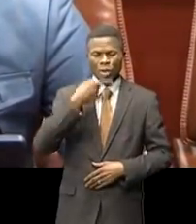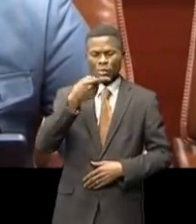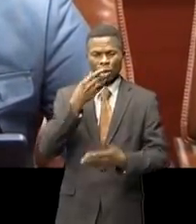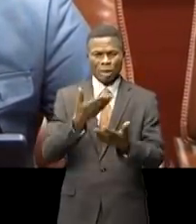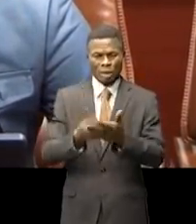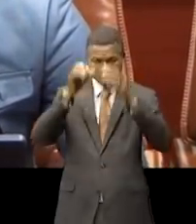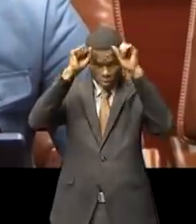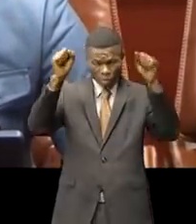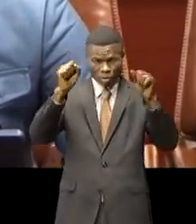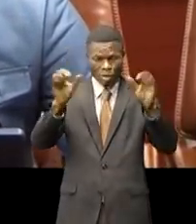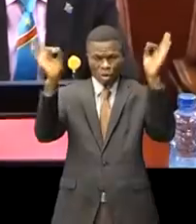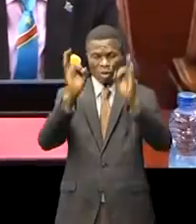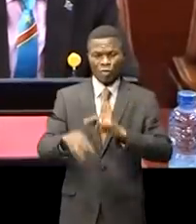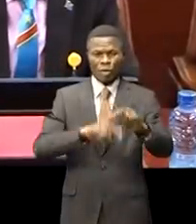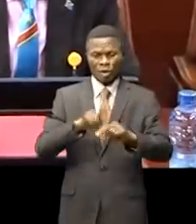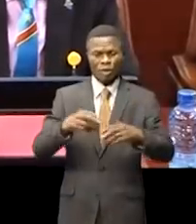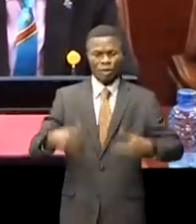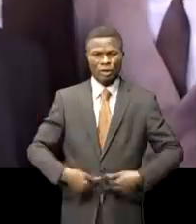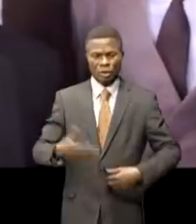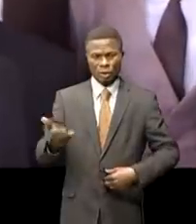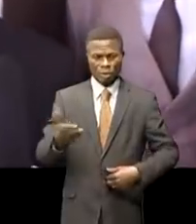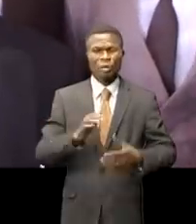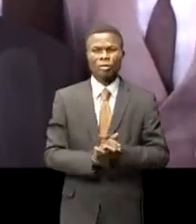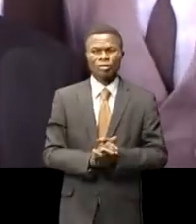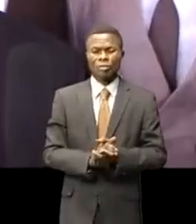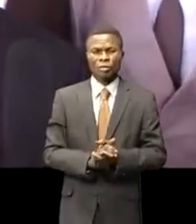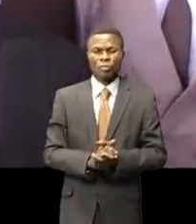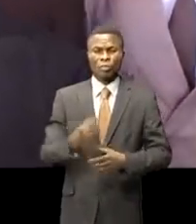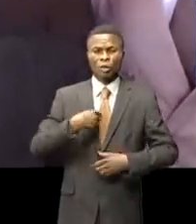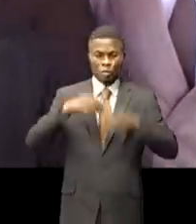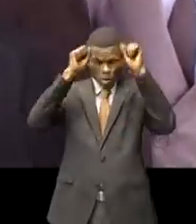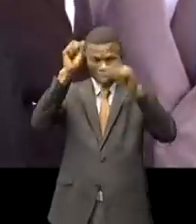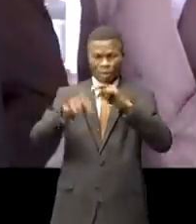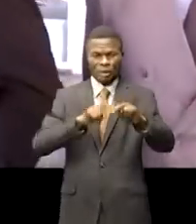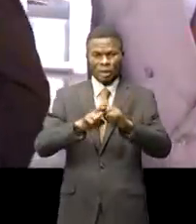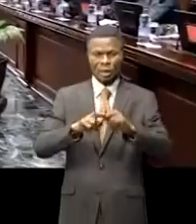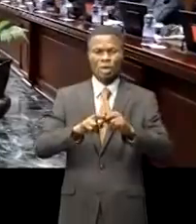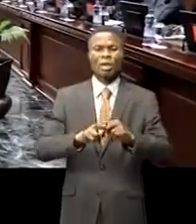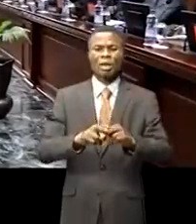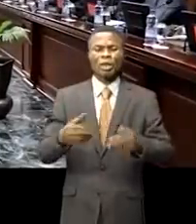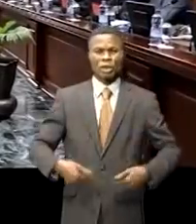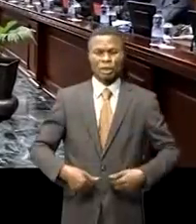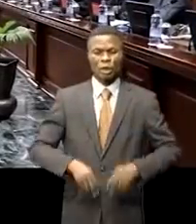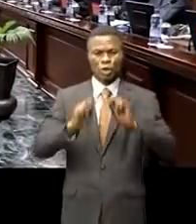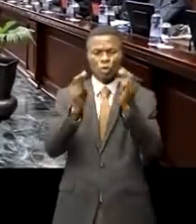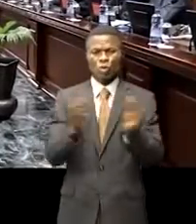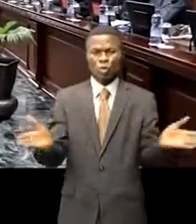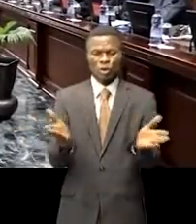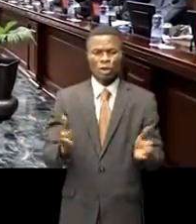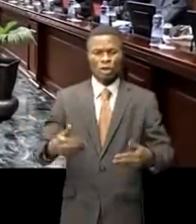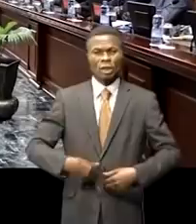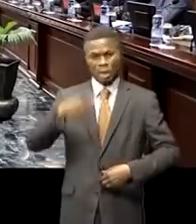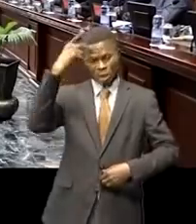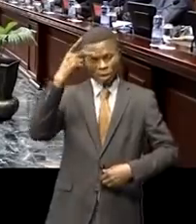président du forum national de la jeunesse nationale de la jeunesse structure qui encadre les jeunes politique est